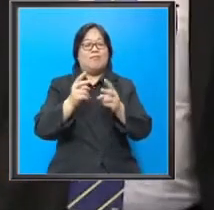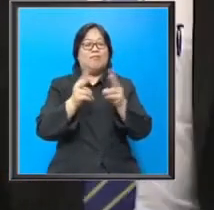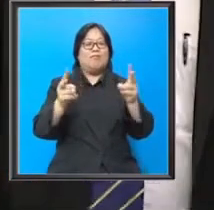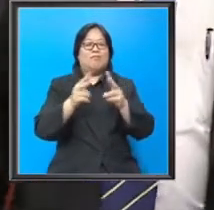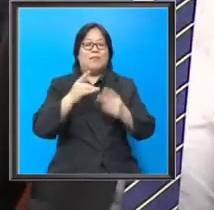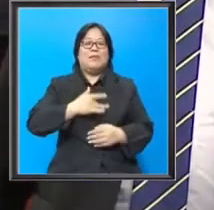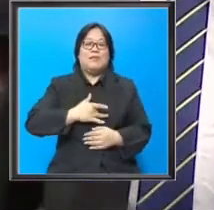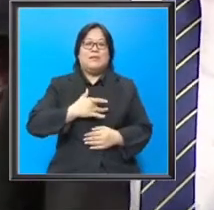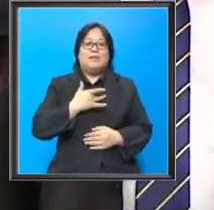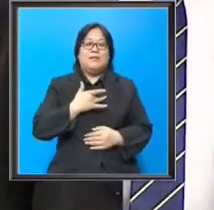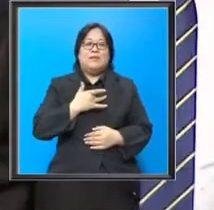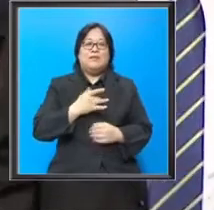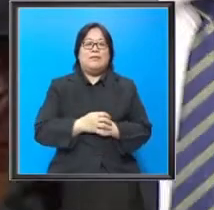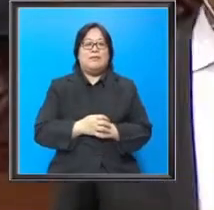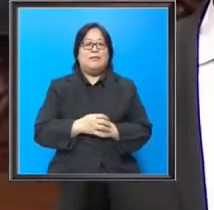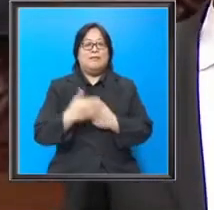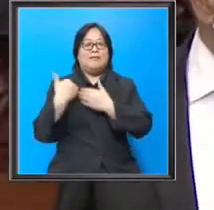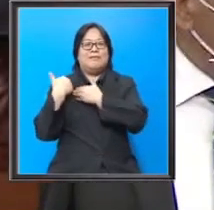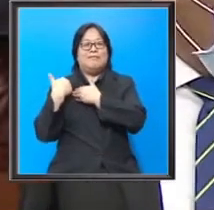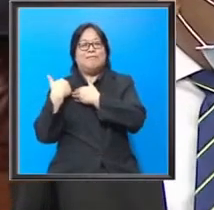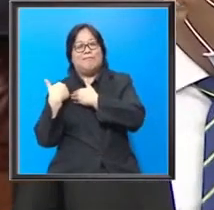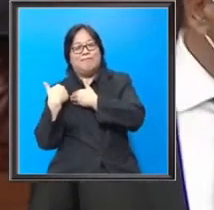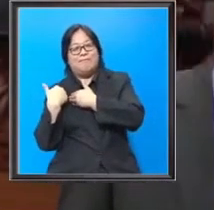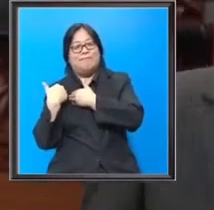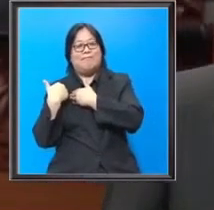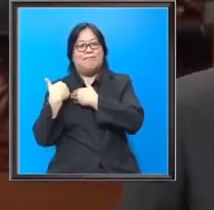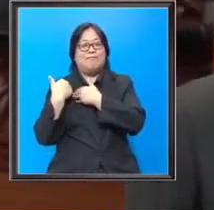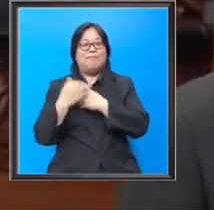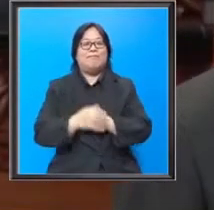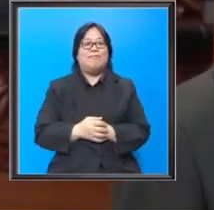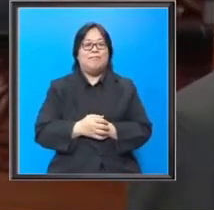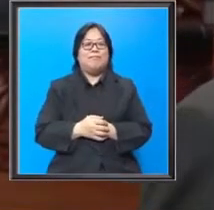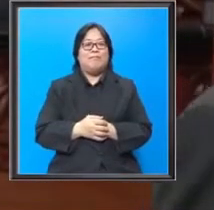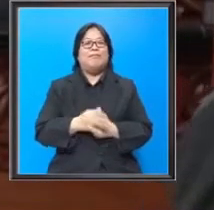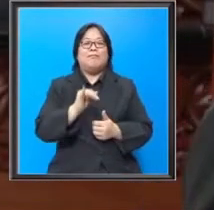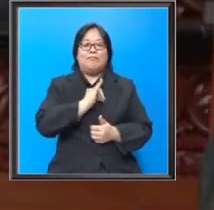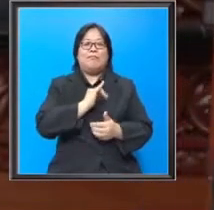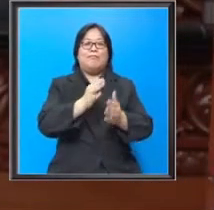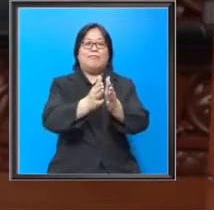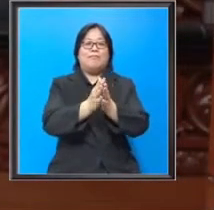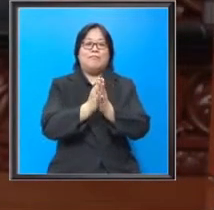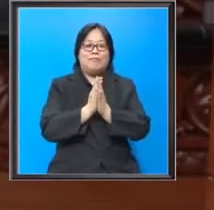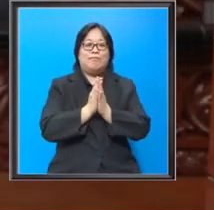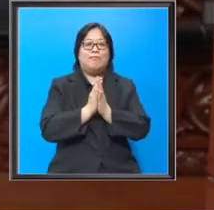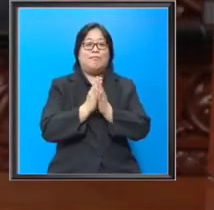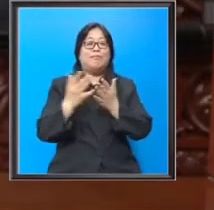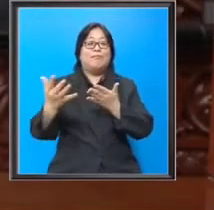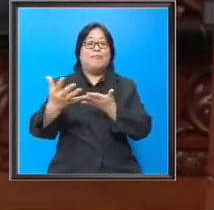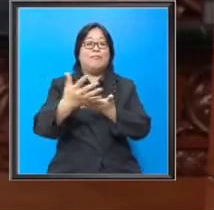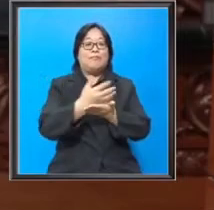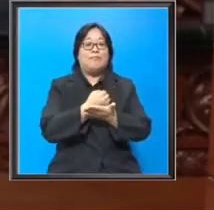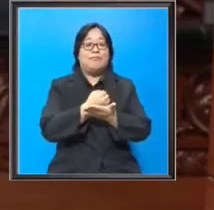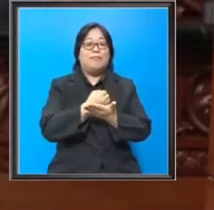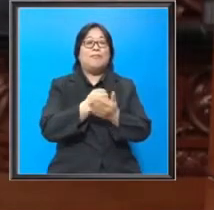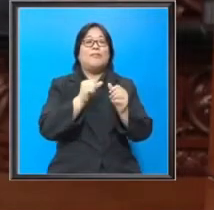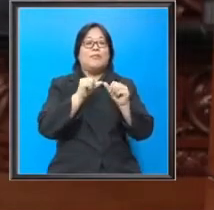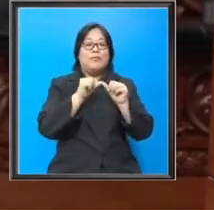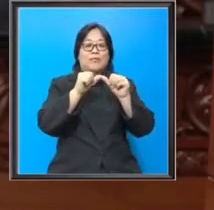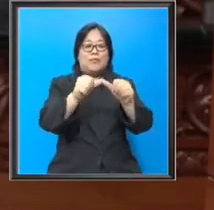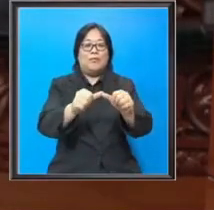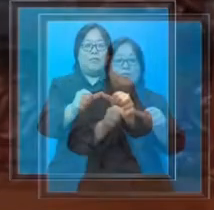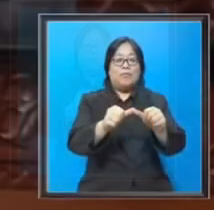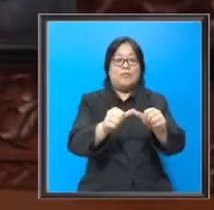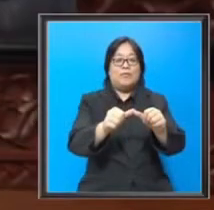dirasakan ke terbeban nya oleh itu saya mohon ah agar kutipan diteruskan